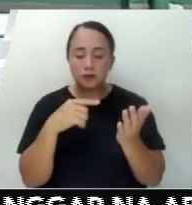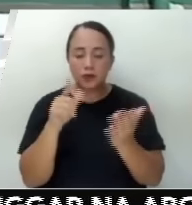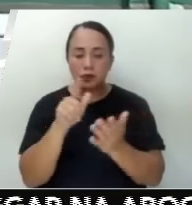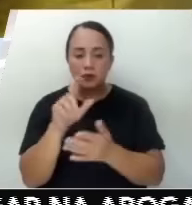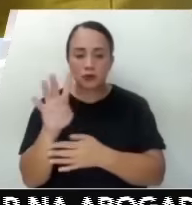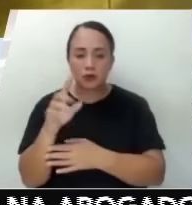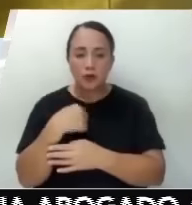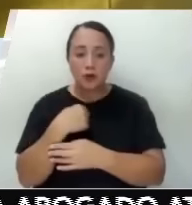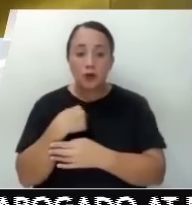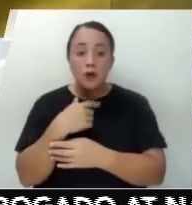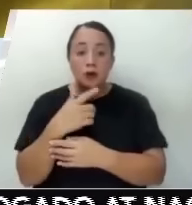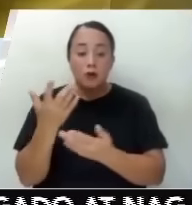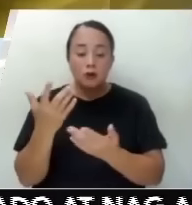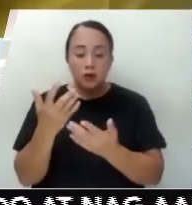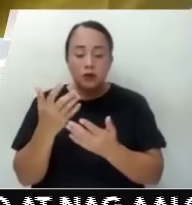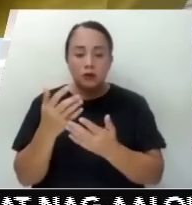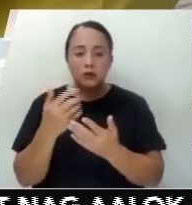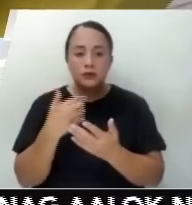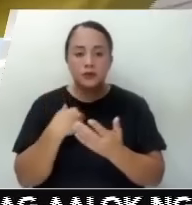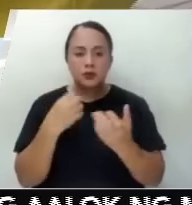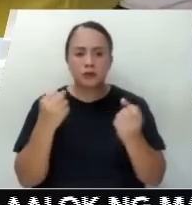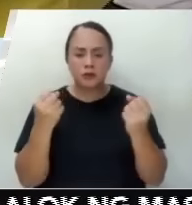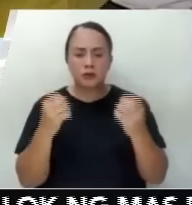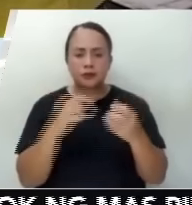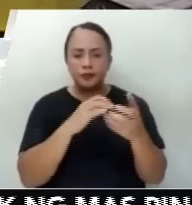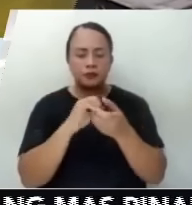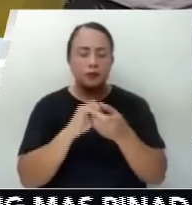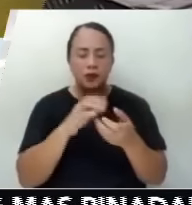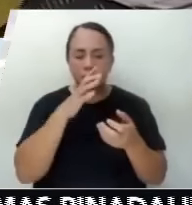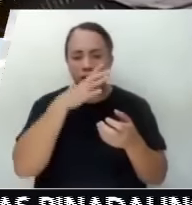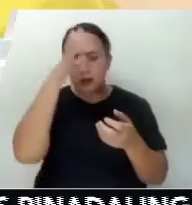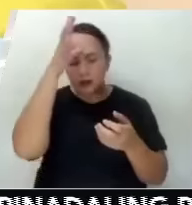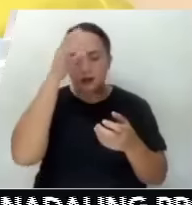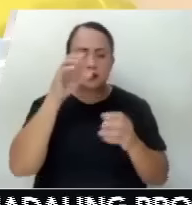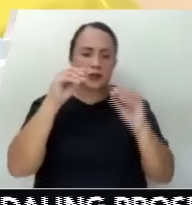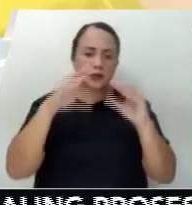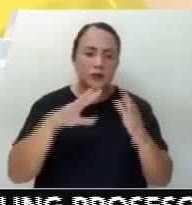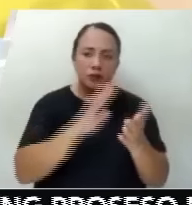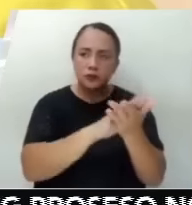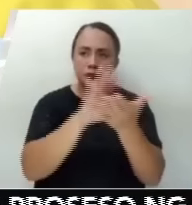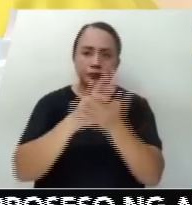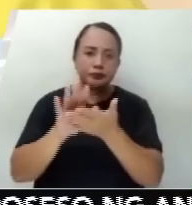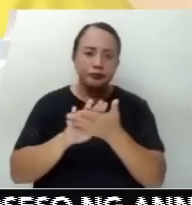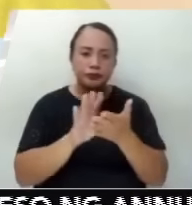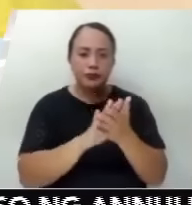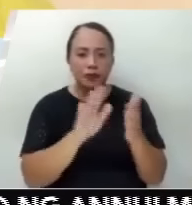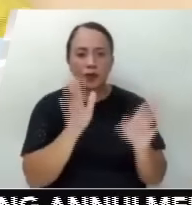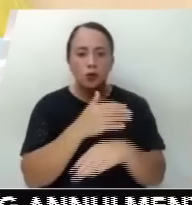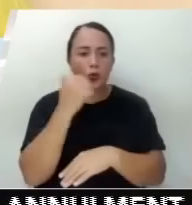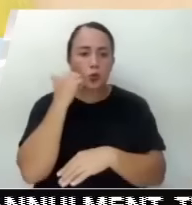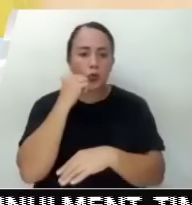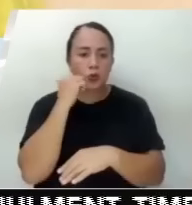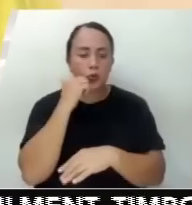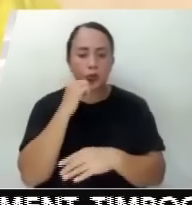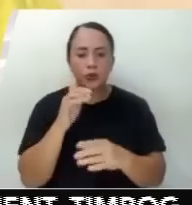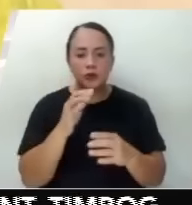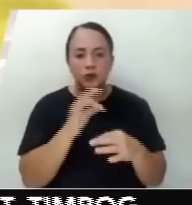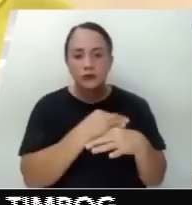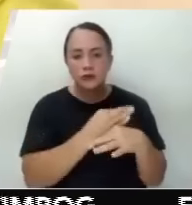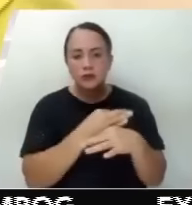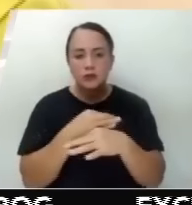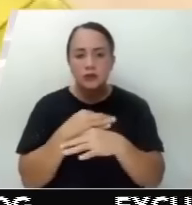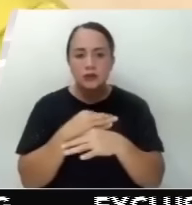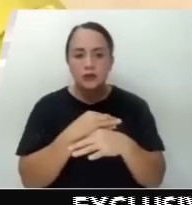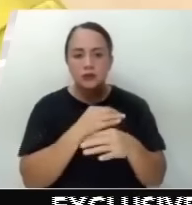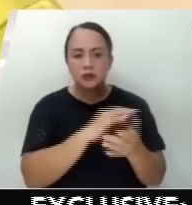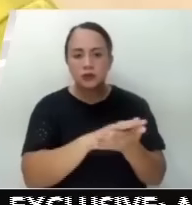mga enrollee. Tulong-tulong ang mga guro at magulang sa pag-aayos ng mga silid-aralan. Madalas pong inaayos po ay yung paglilinis po ng